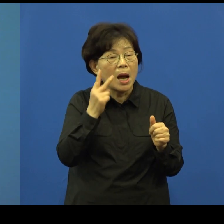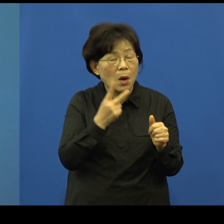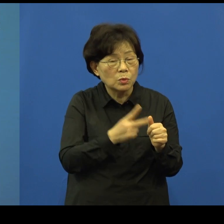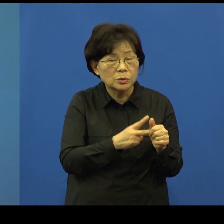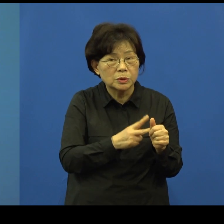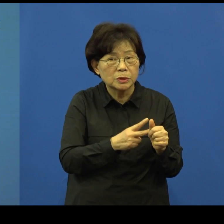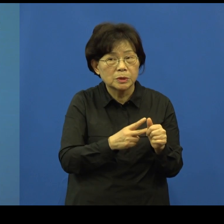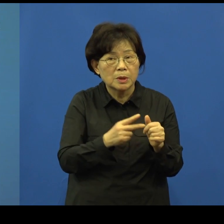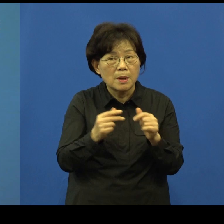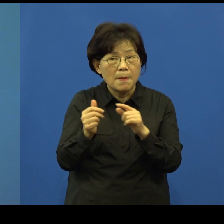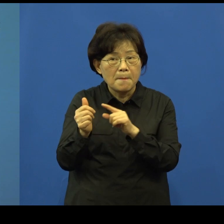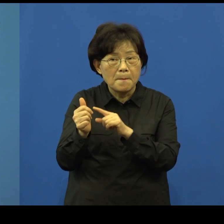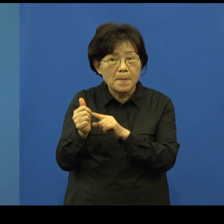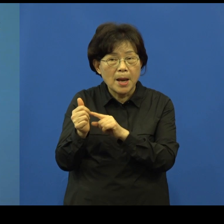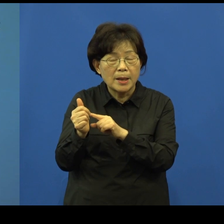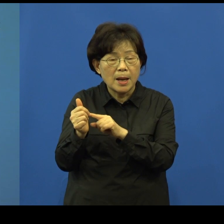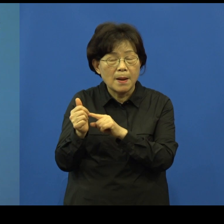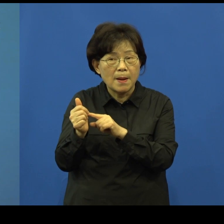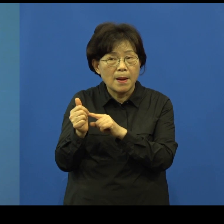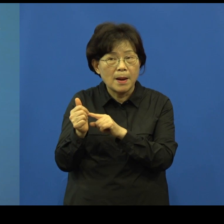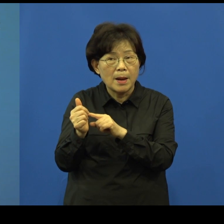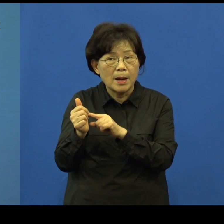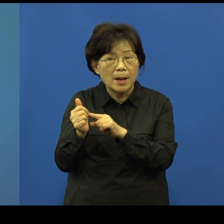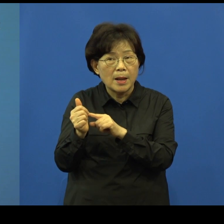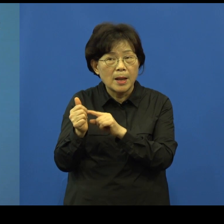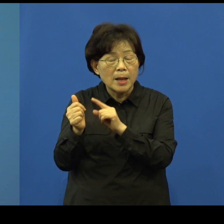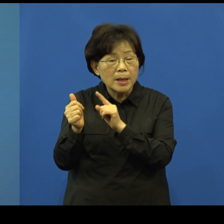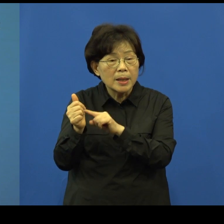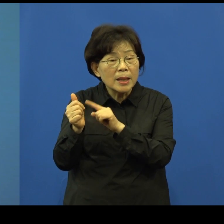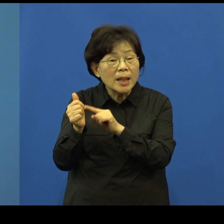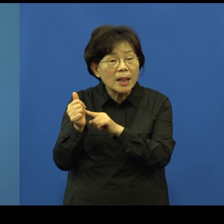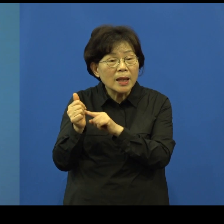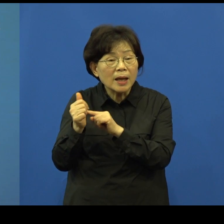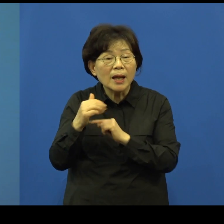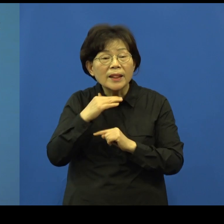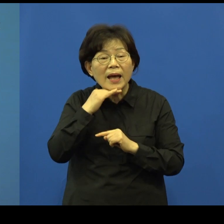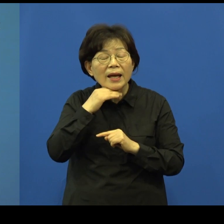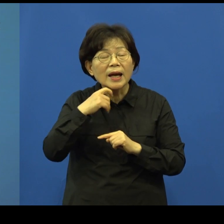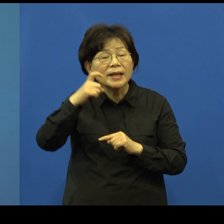이 바나바는 바울보다 한 10살 이상 연장자예요.